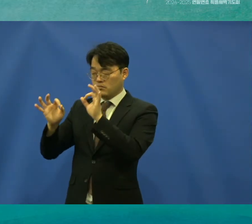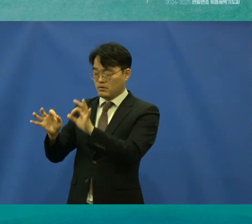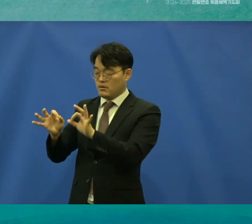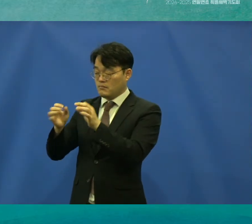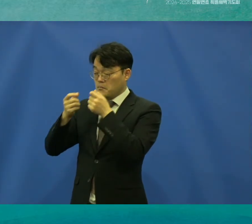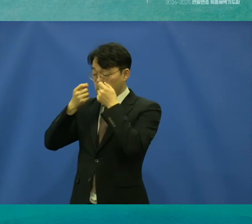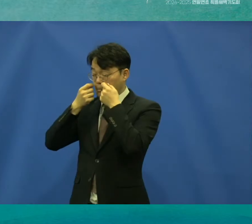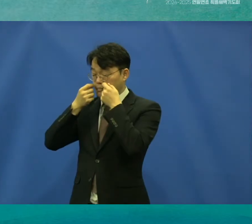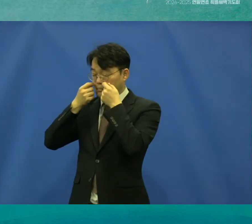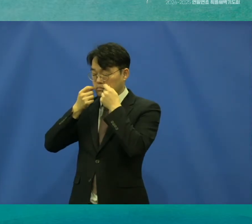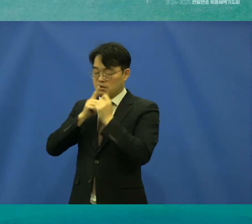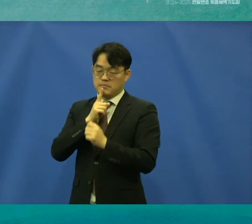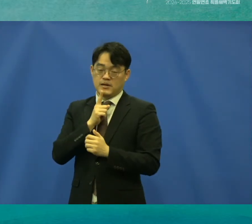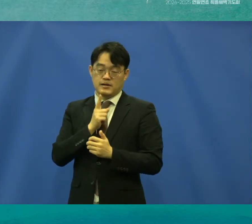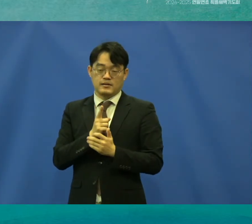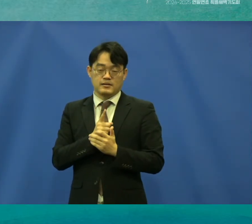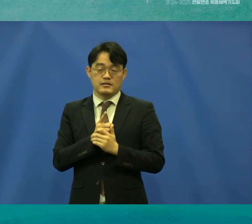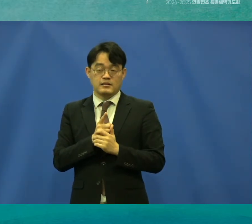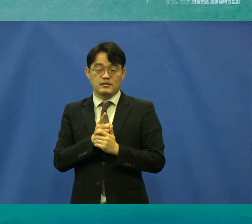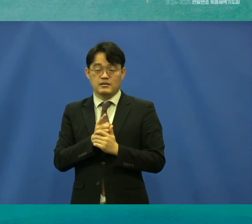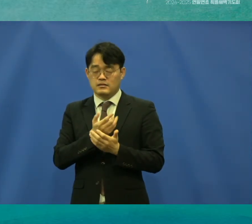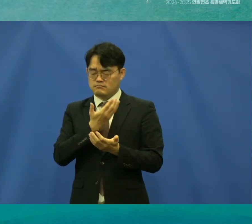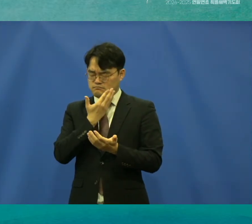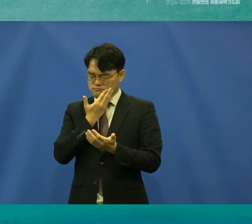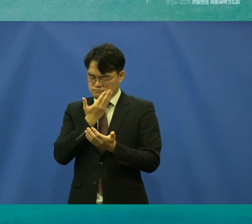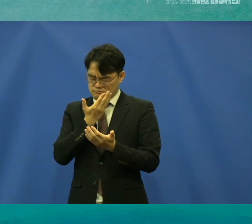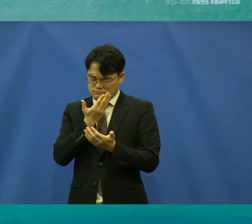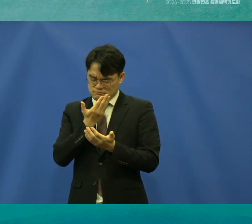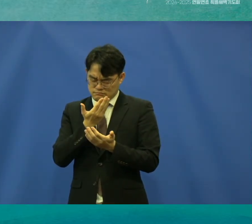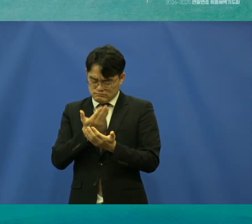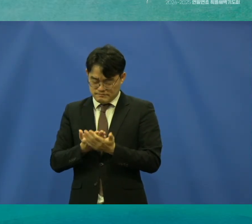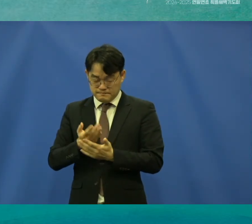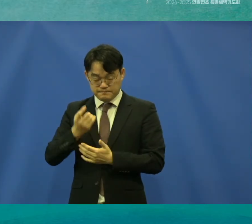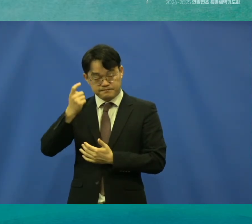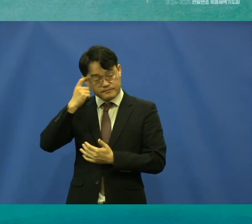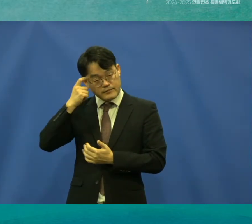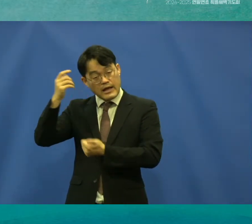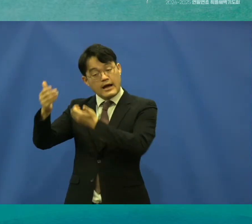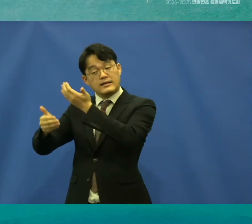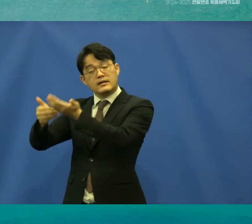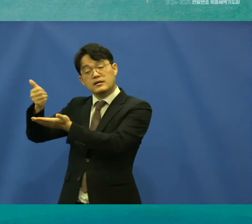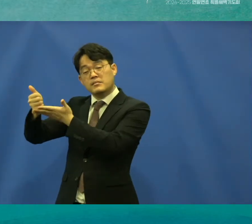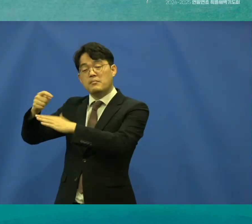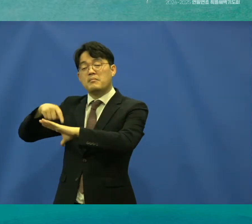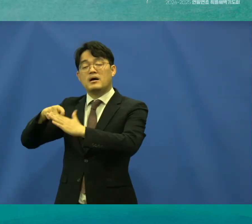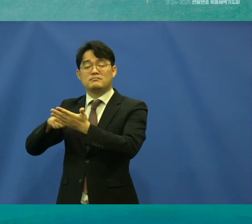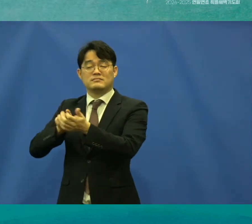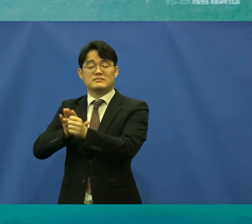여기서 우리는 하나님의 마음, 아끼다라는 이 표현 속에 하나님의 마음이 선명하게 드러나는 거예요.